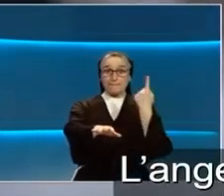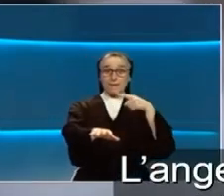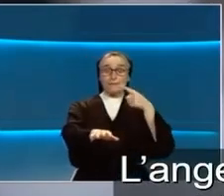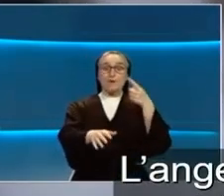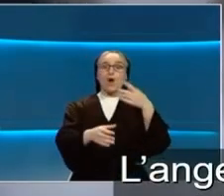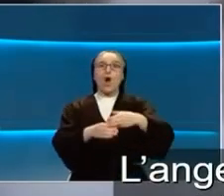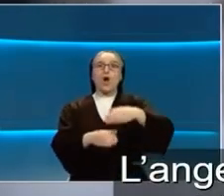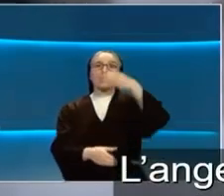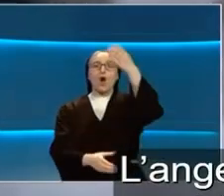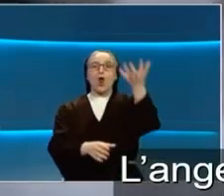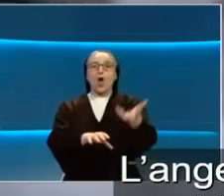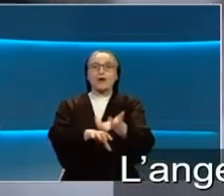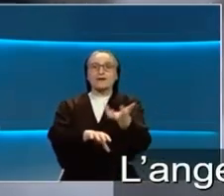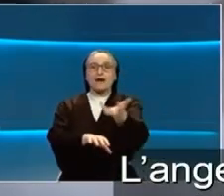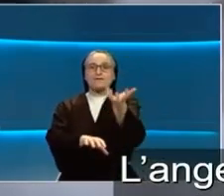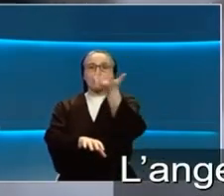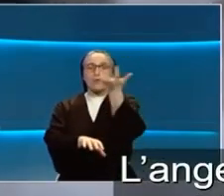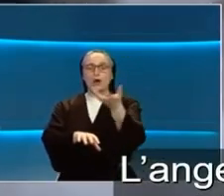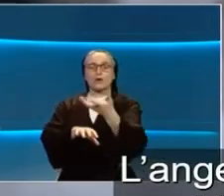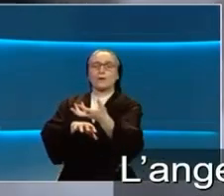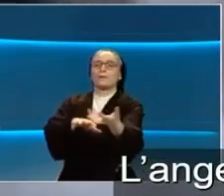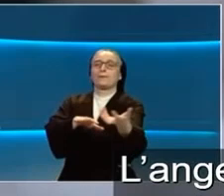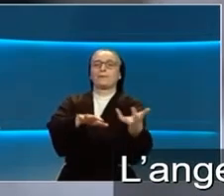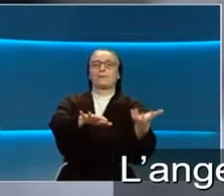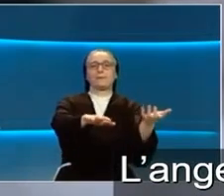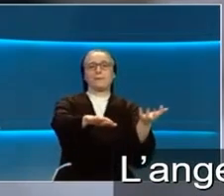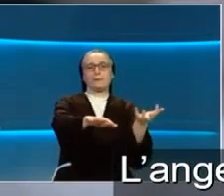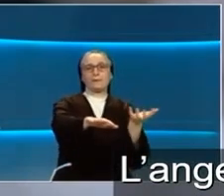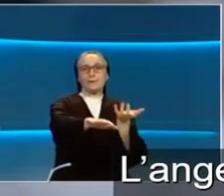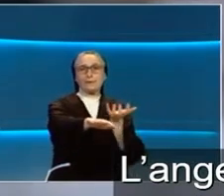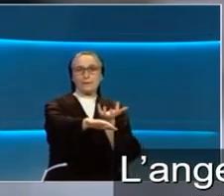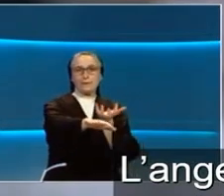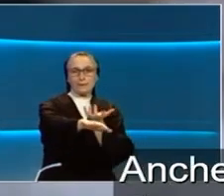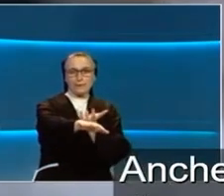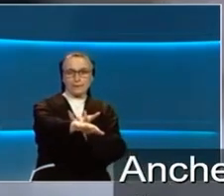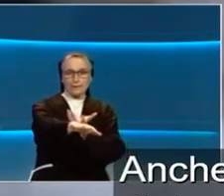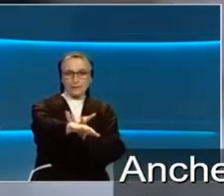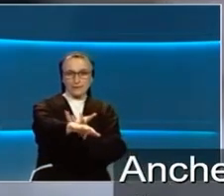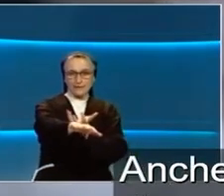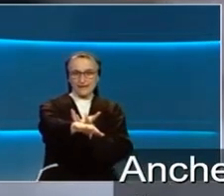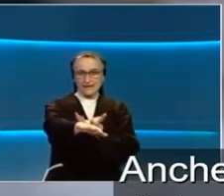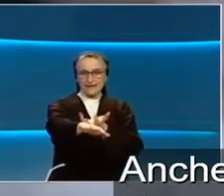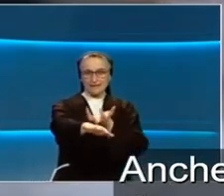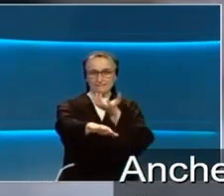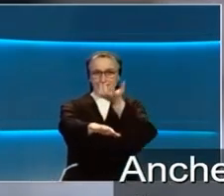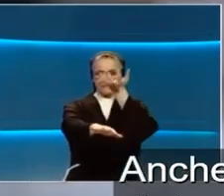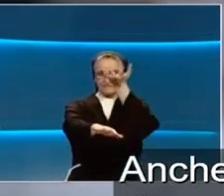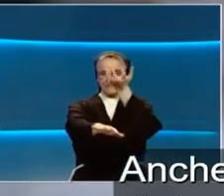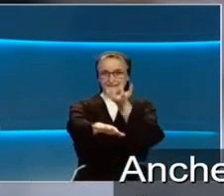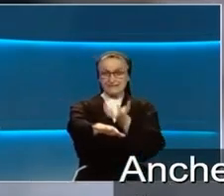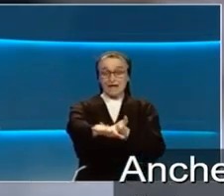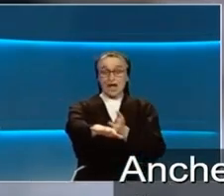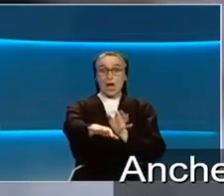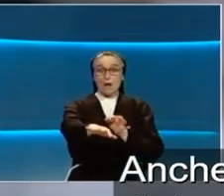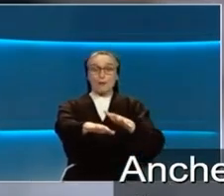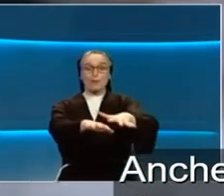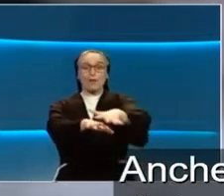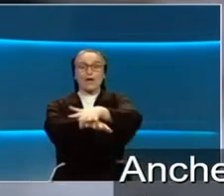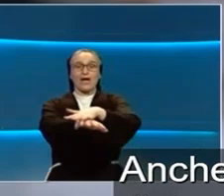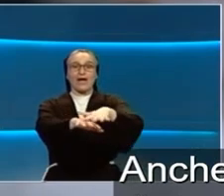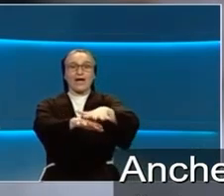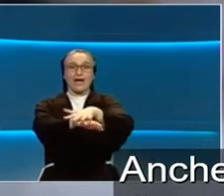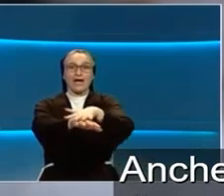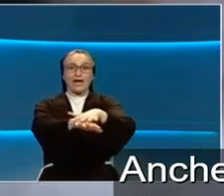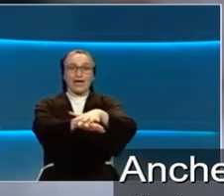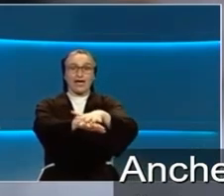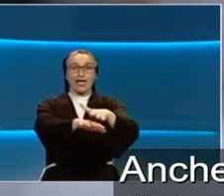Anche la colonna di nube si mosse e dal davanti passò dietro. Andò a porsi tra